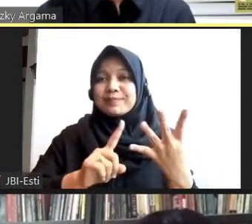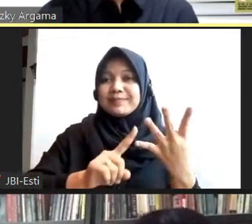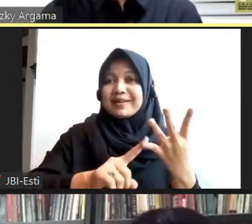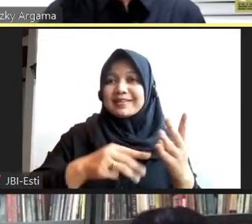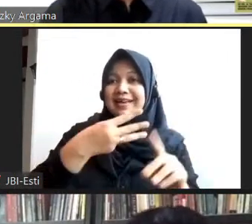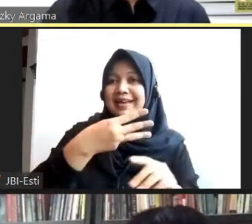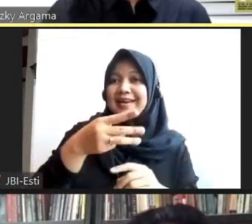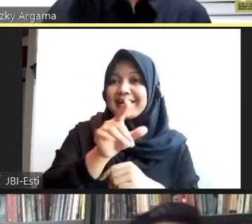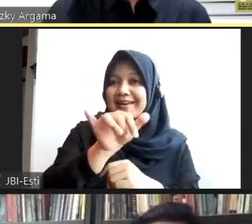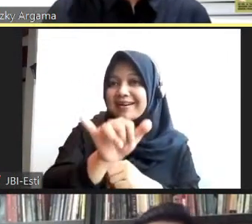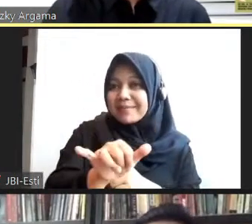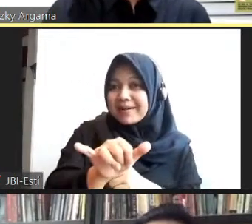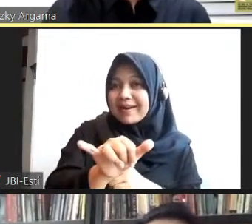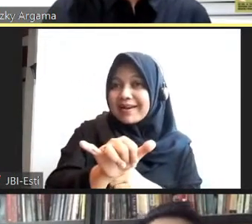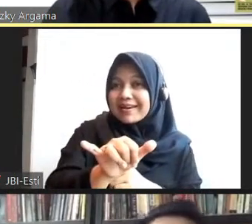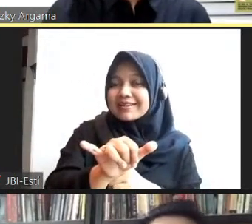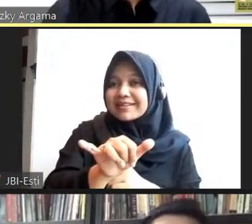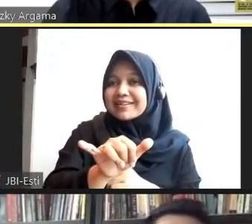Eri.